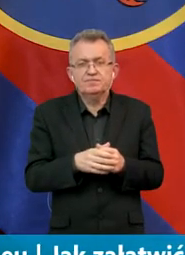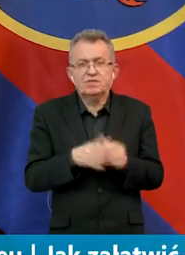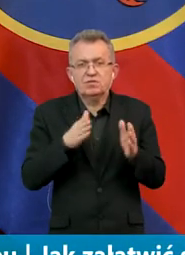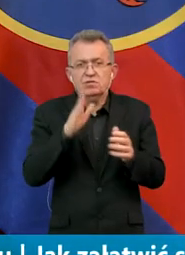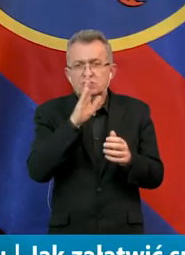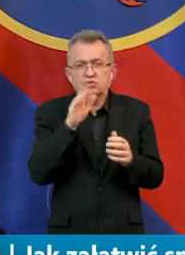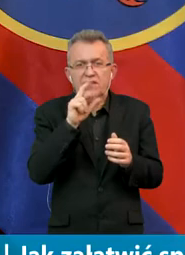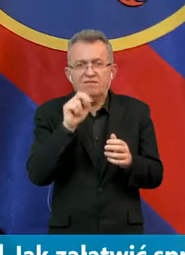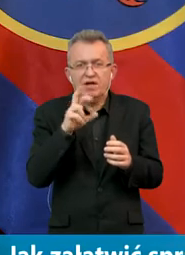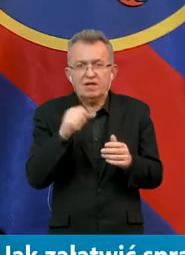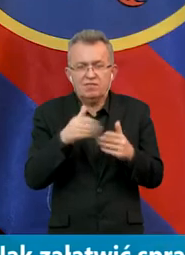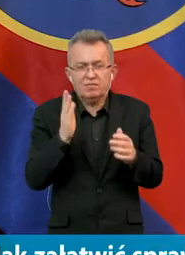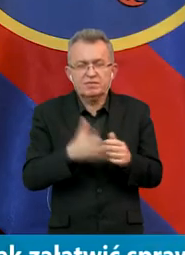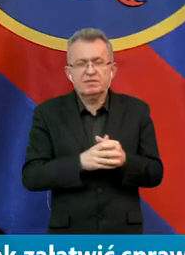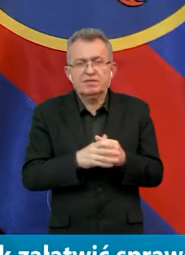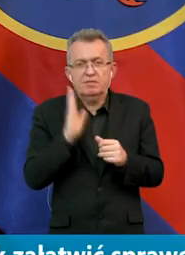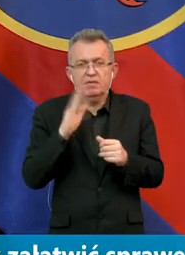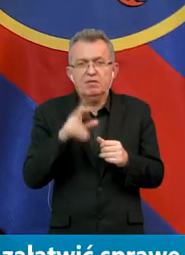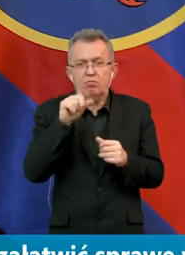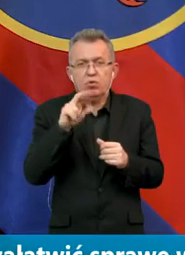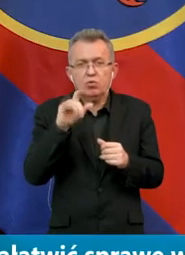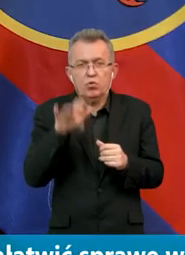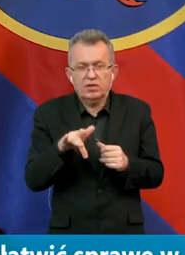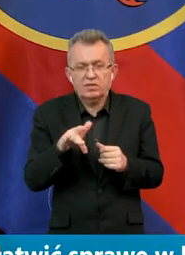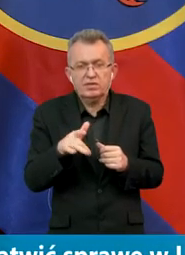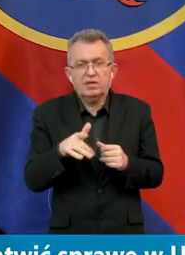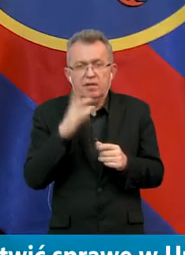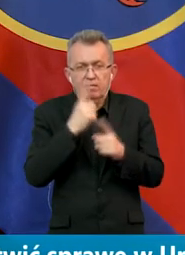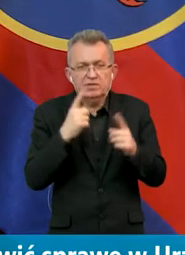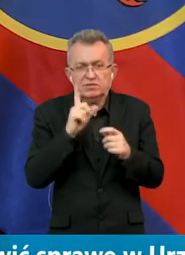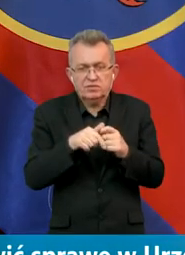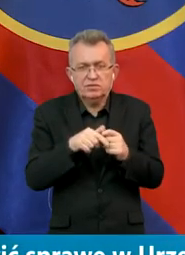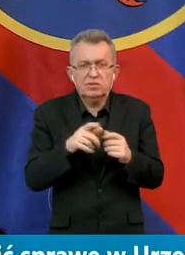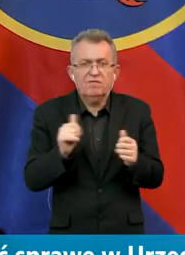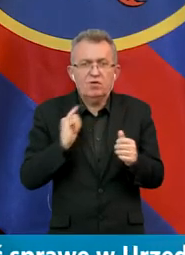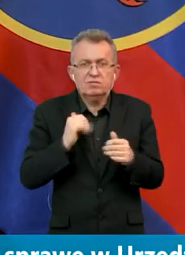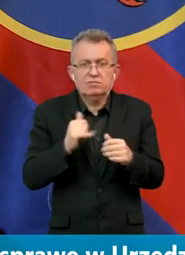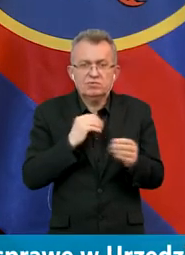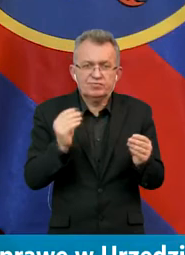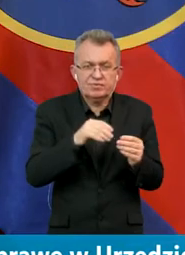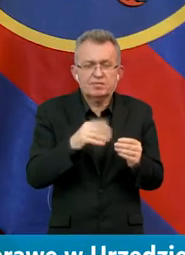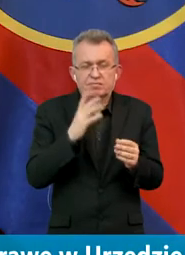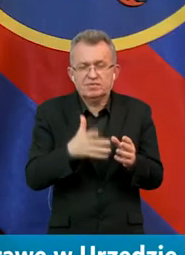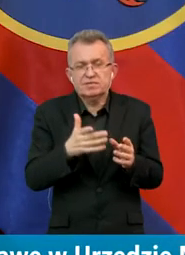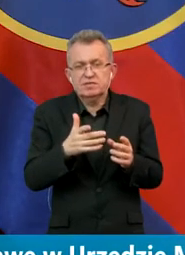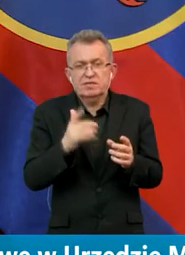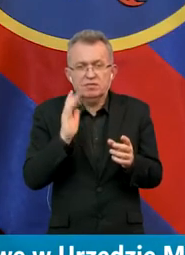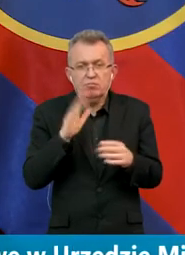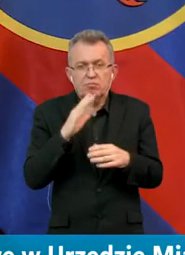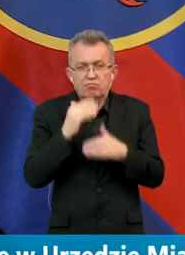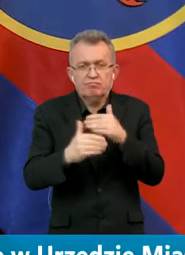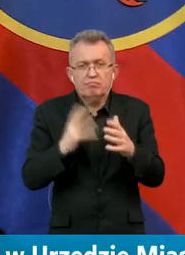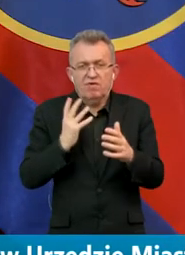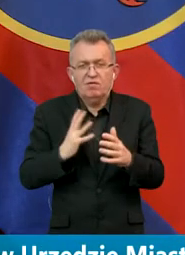szafera oddane do użytku, będą oddane podjuchy, więc myślę, z drugiej strony wejdzie Wojska Polskiego, ale myślę, że to będzie się powoli